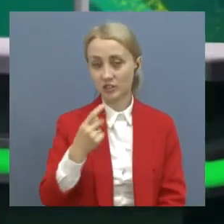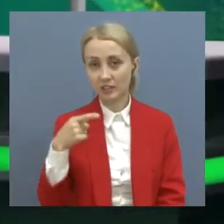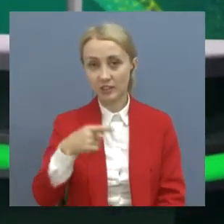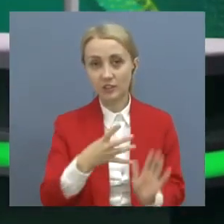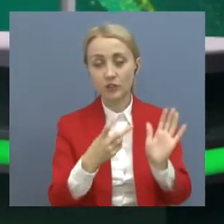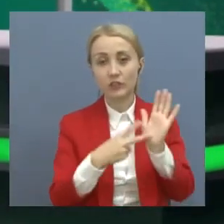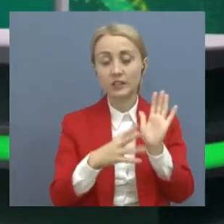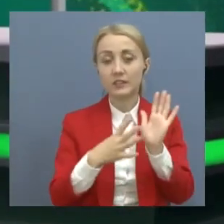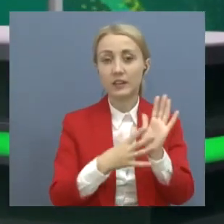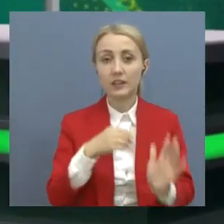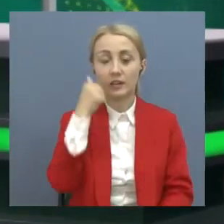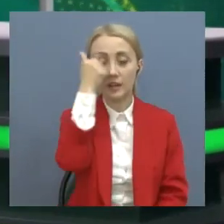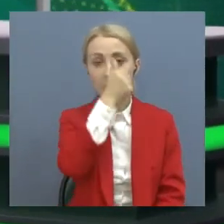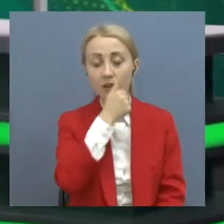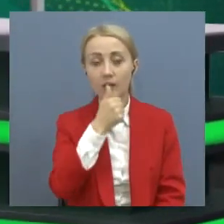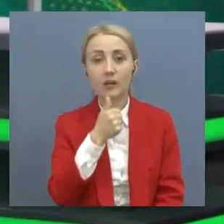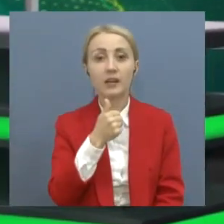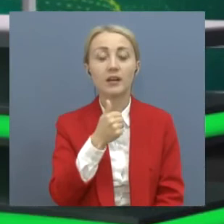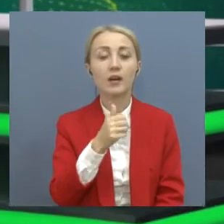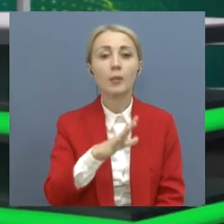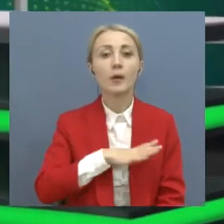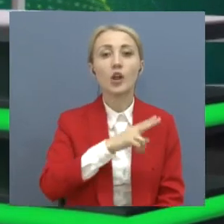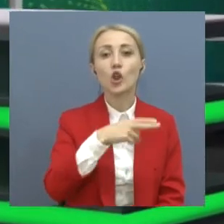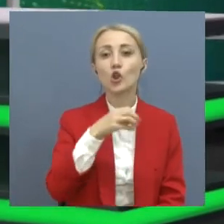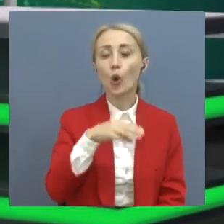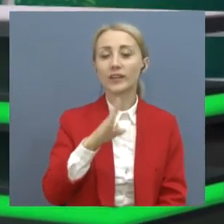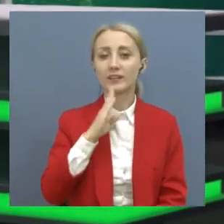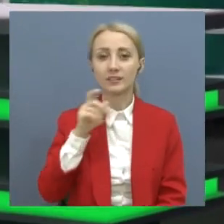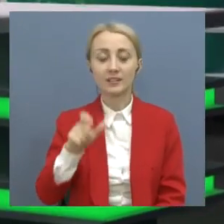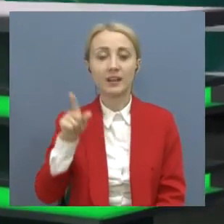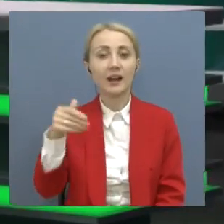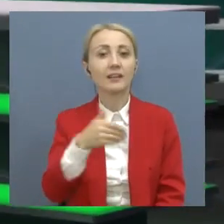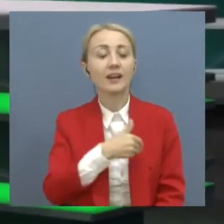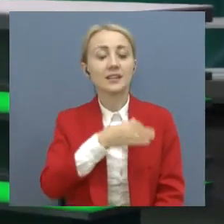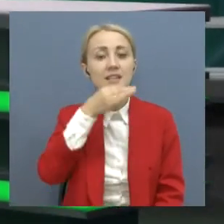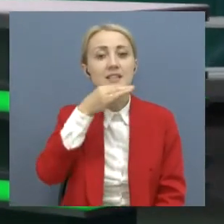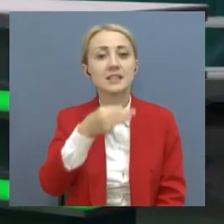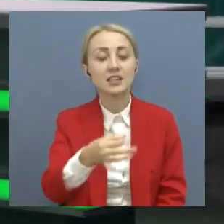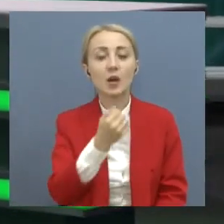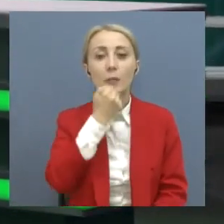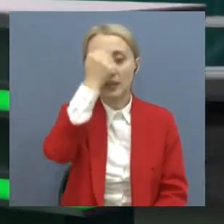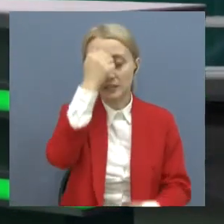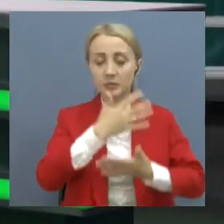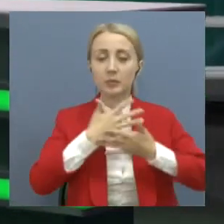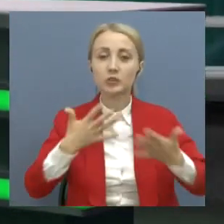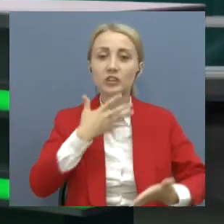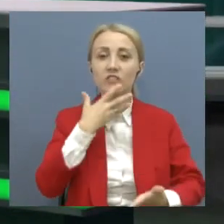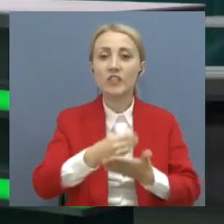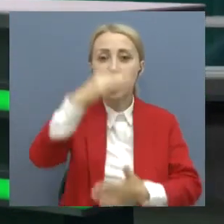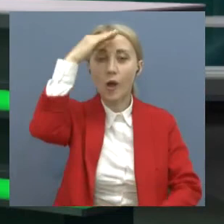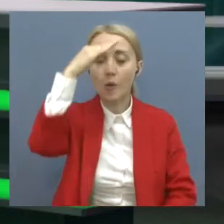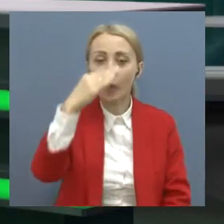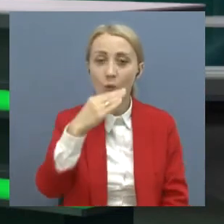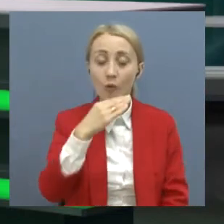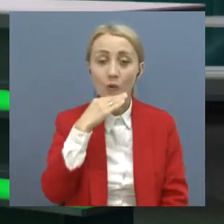ұйымдастырушы миссис Доттон атаулы күнді 6 баланы тәрбиелеп жеткізген жалғыз басты әкесіне арнайды. Содан бері аталмыш мейрам ұлттық